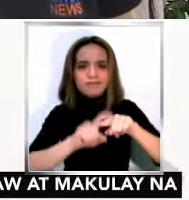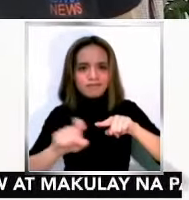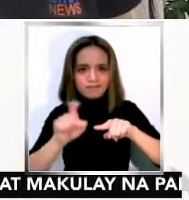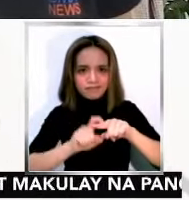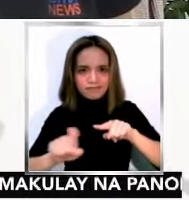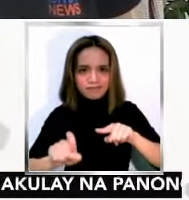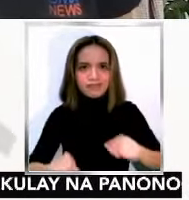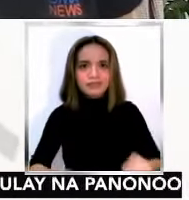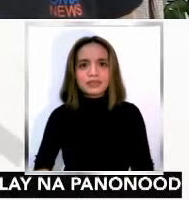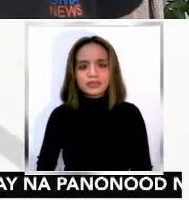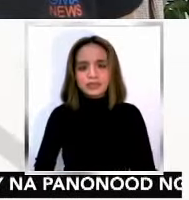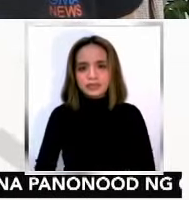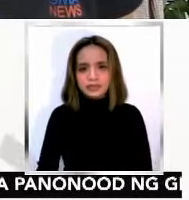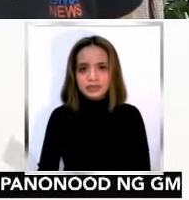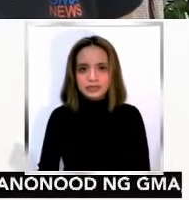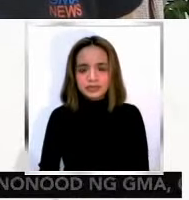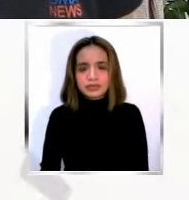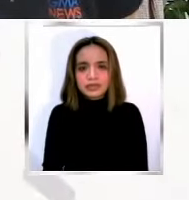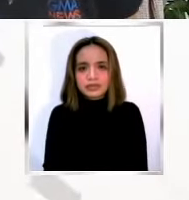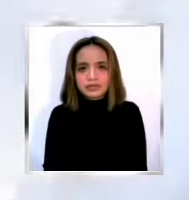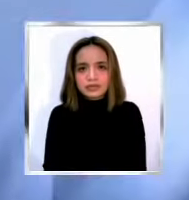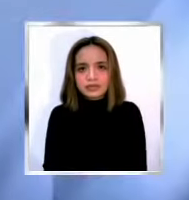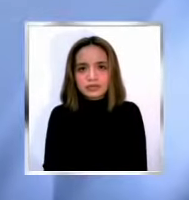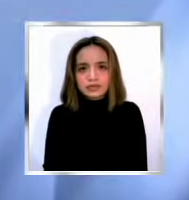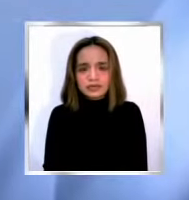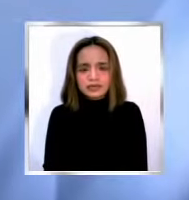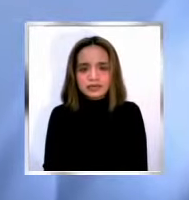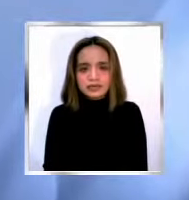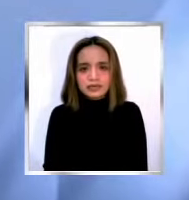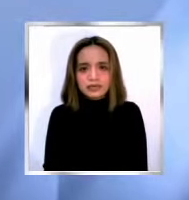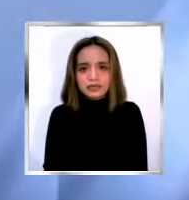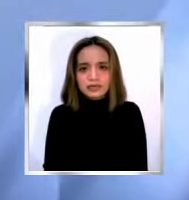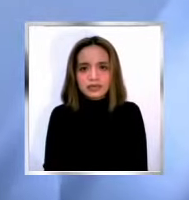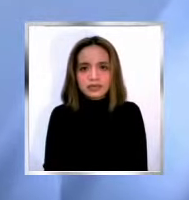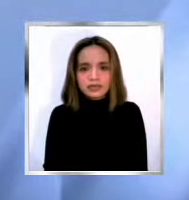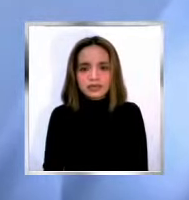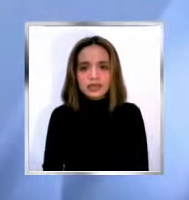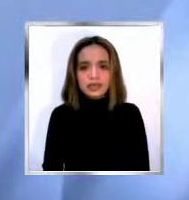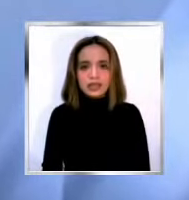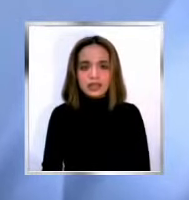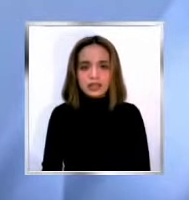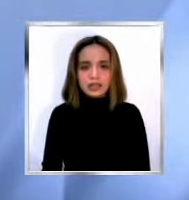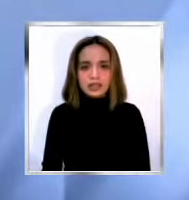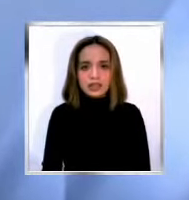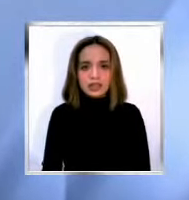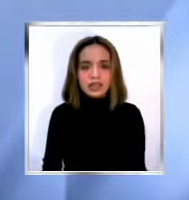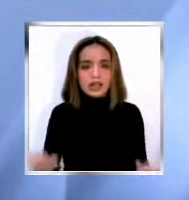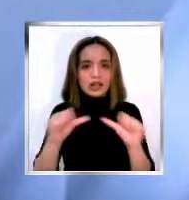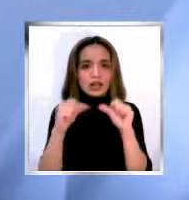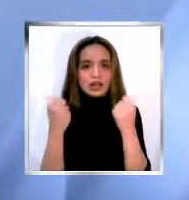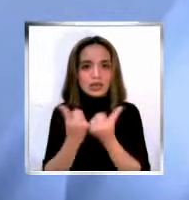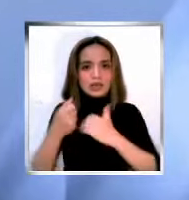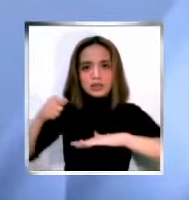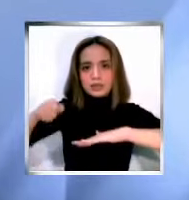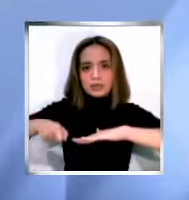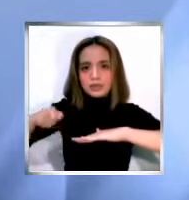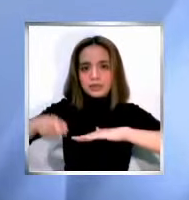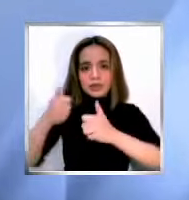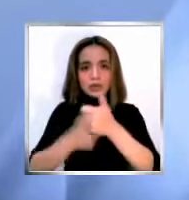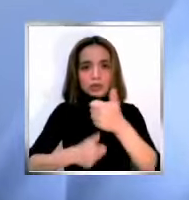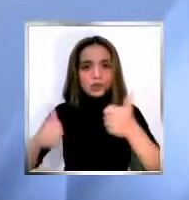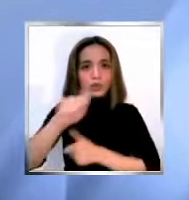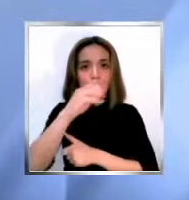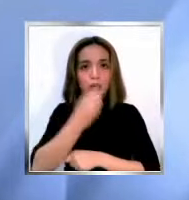Tulad, Nakatutok, 24 Oras. Nanumpa na bilang Associate Justice ng Korte Suprema si dating